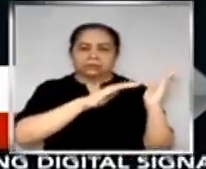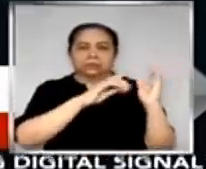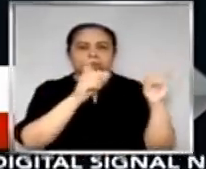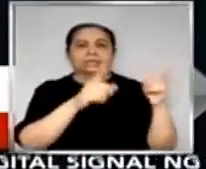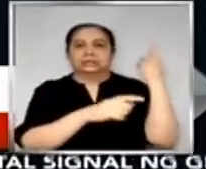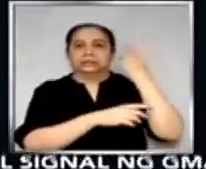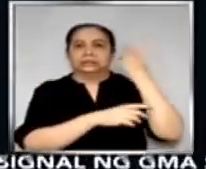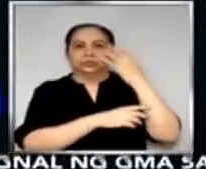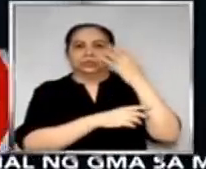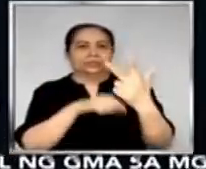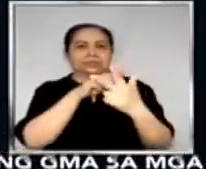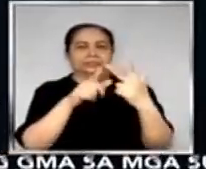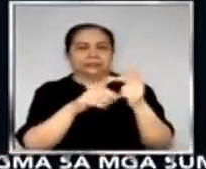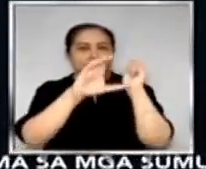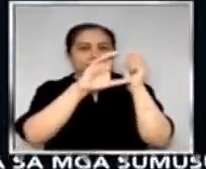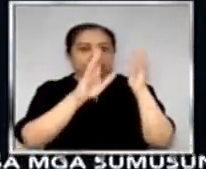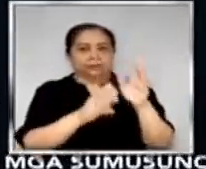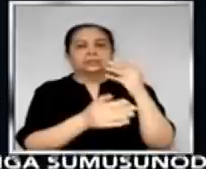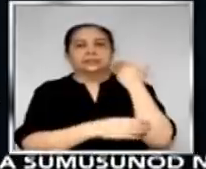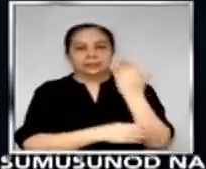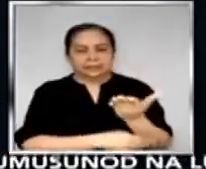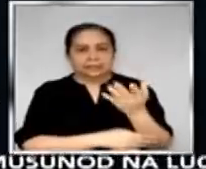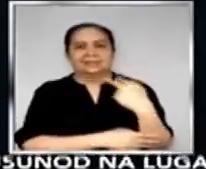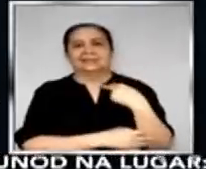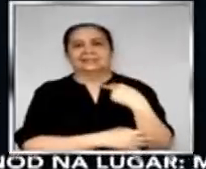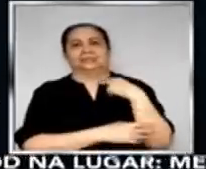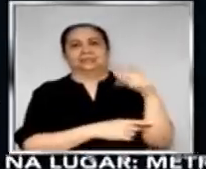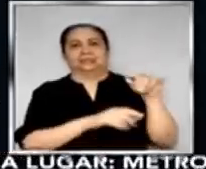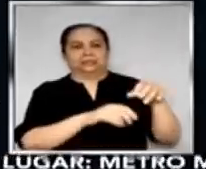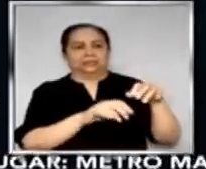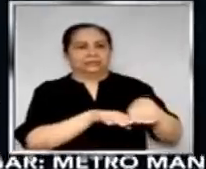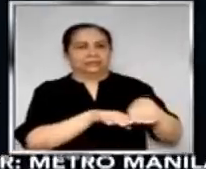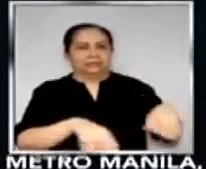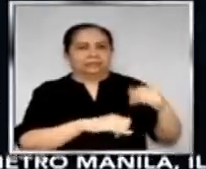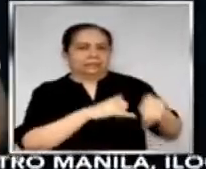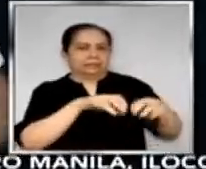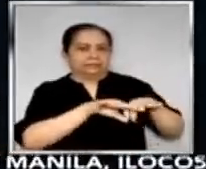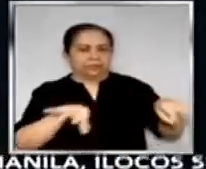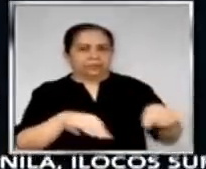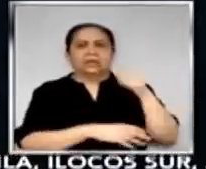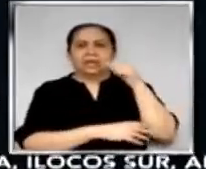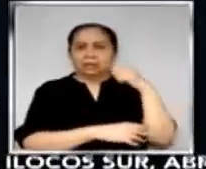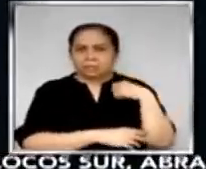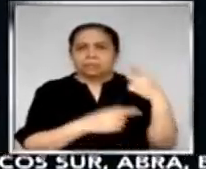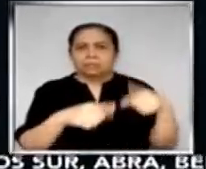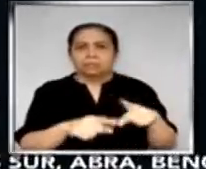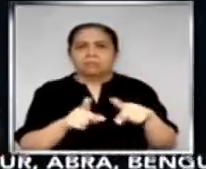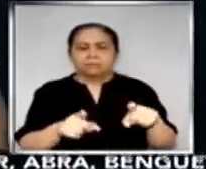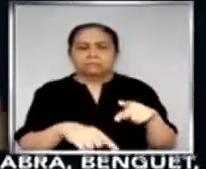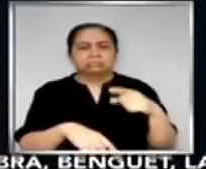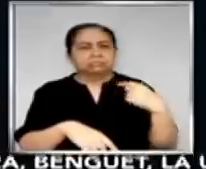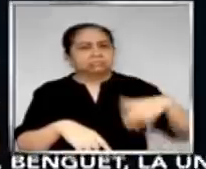tatlong construction workers na naipit noon sa ground floor. Kahapon pa nangyari itong insidente na ito, pero kanina lang na-retrieve ang mga